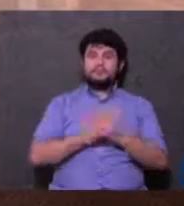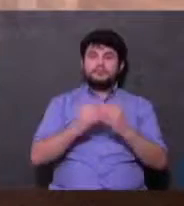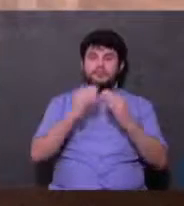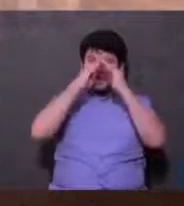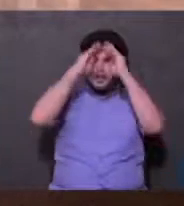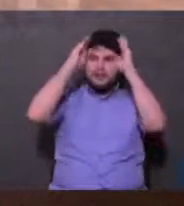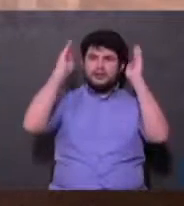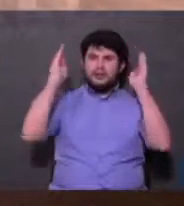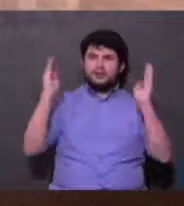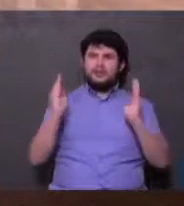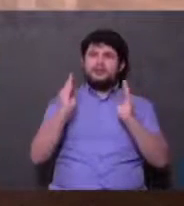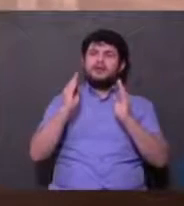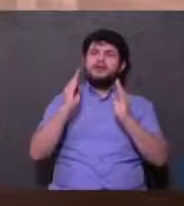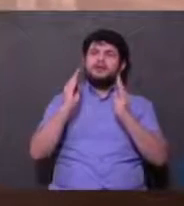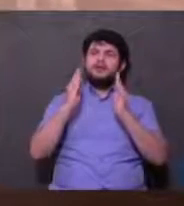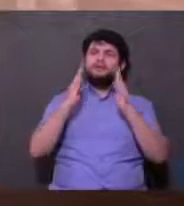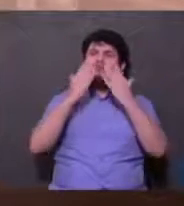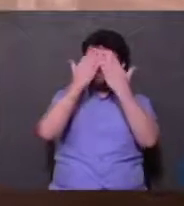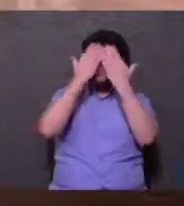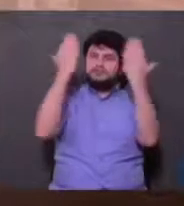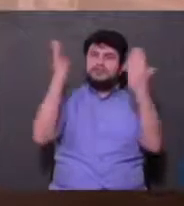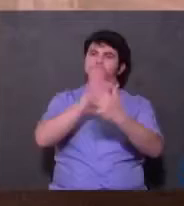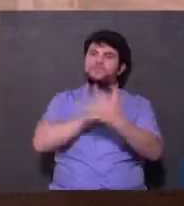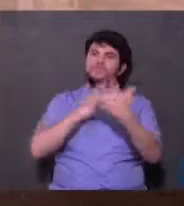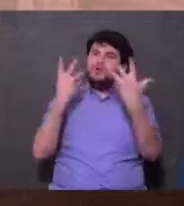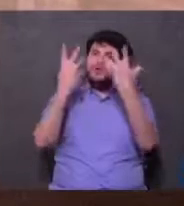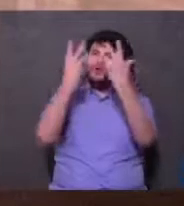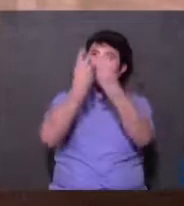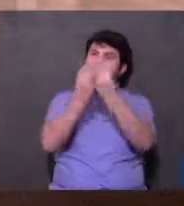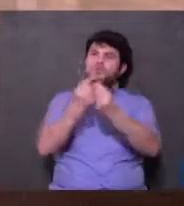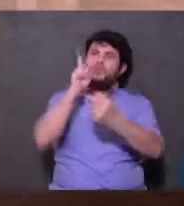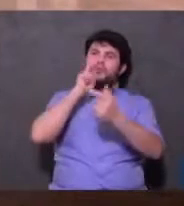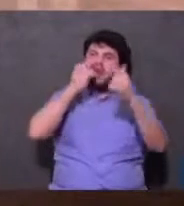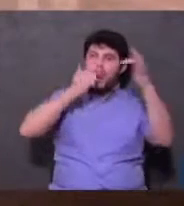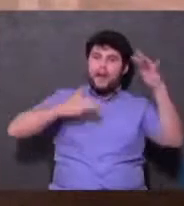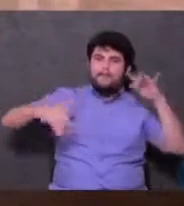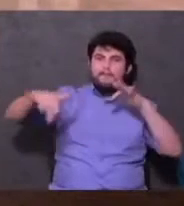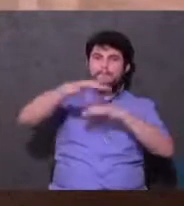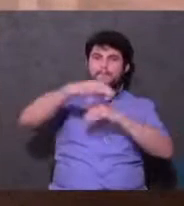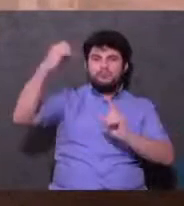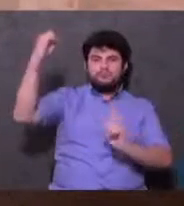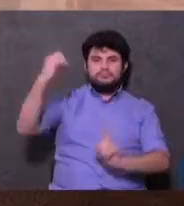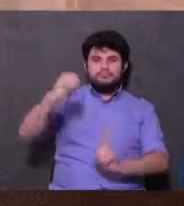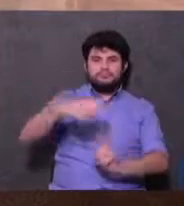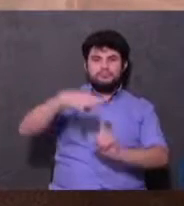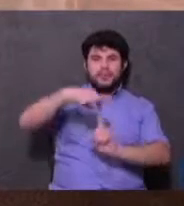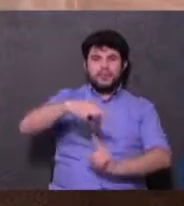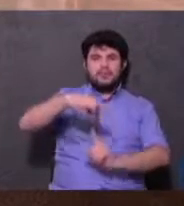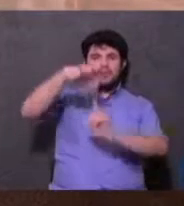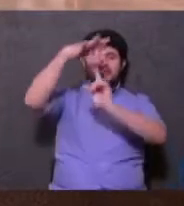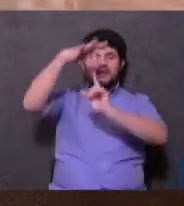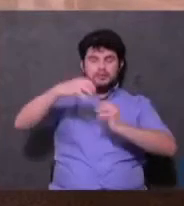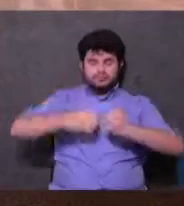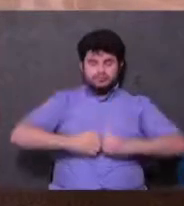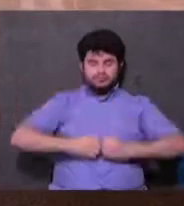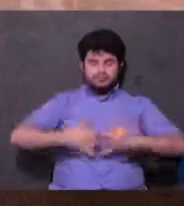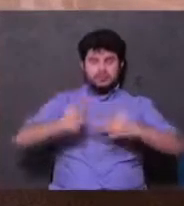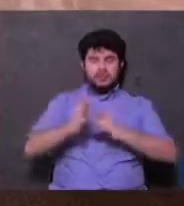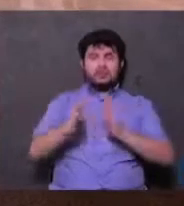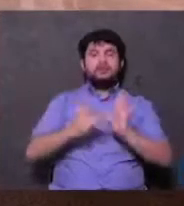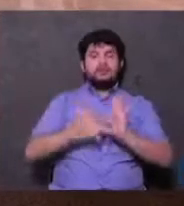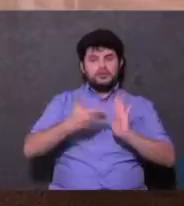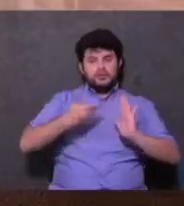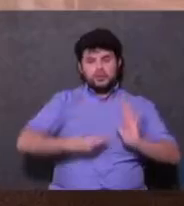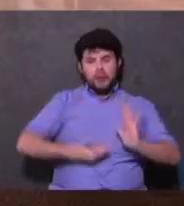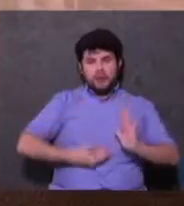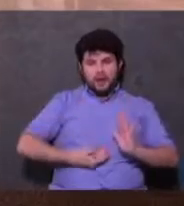Gegrüßet seist du, Maria, voll der Gnade, der Herr ist mit dir. Du bist gebenedeit unter den Frauen, und gebenedeit ist die